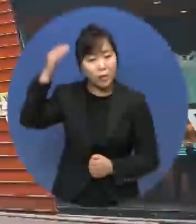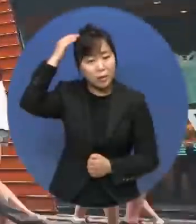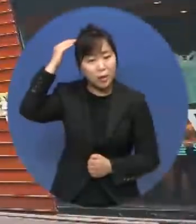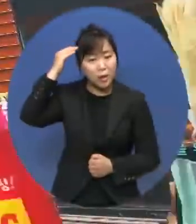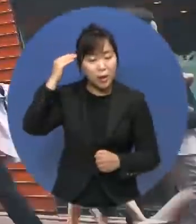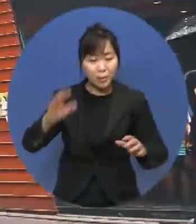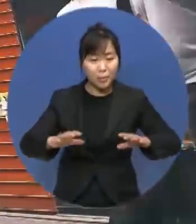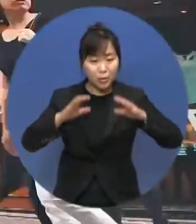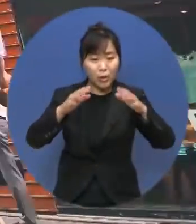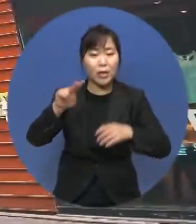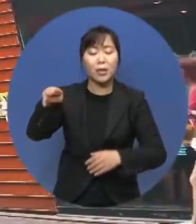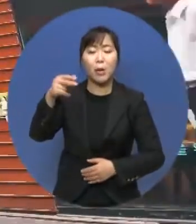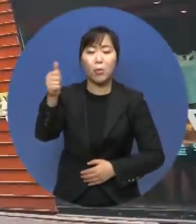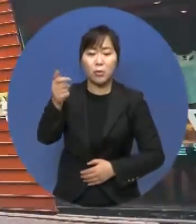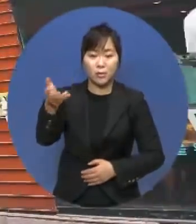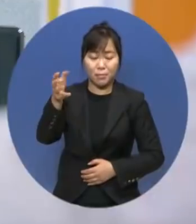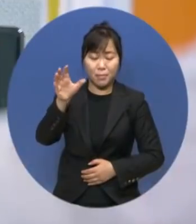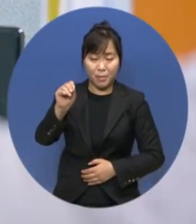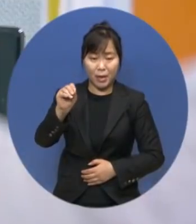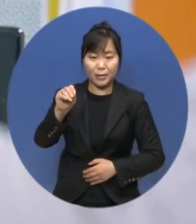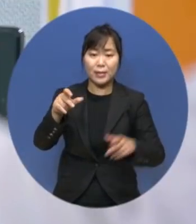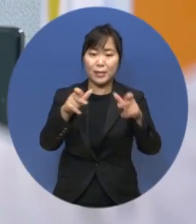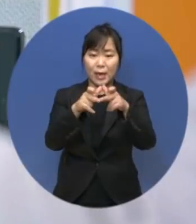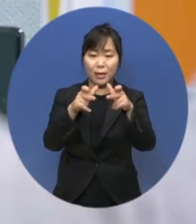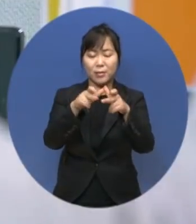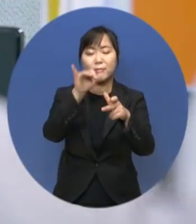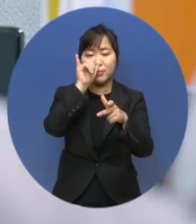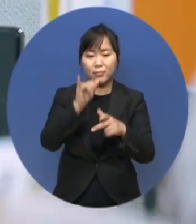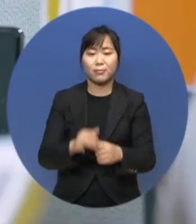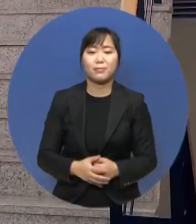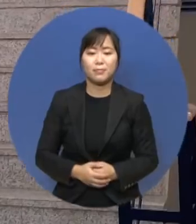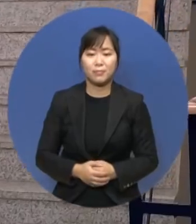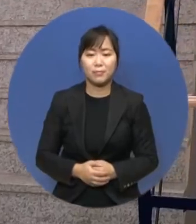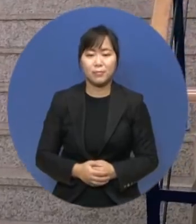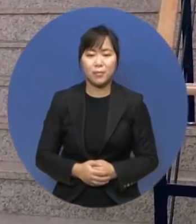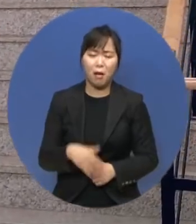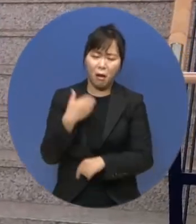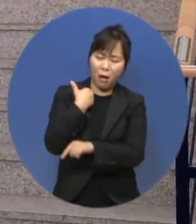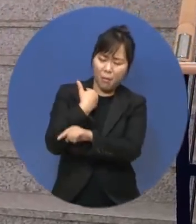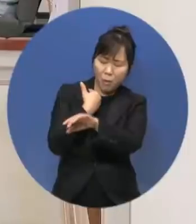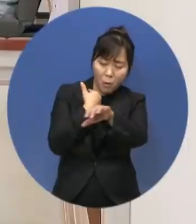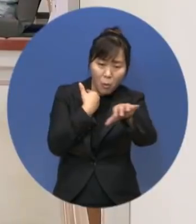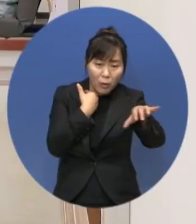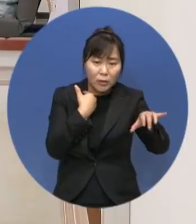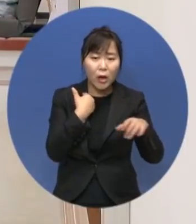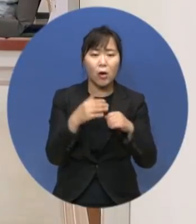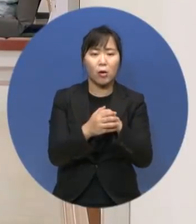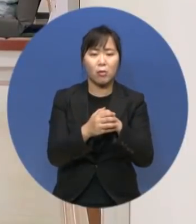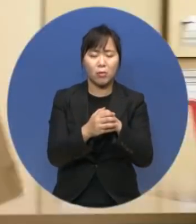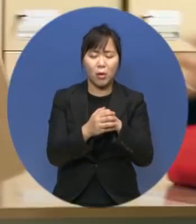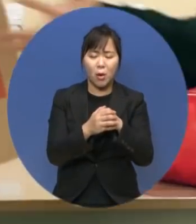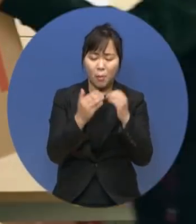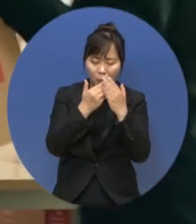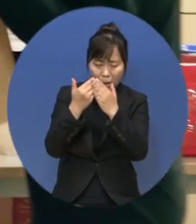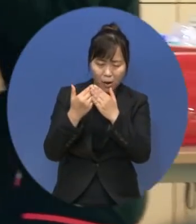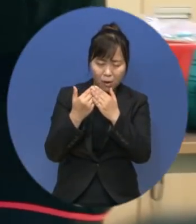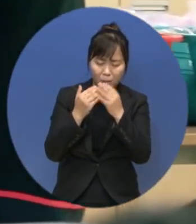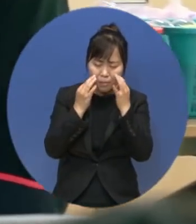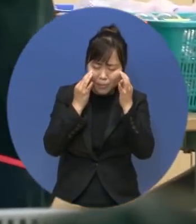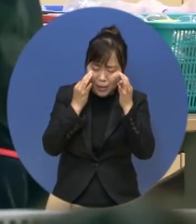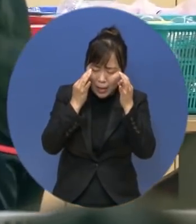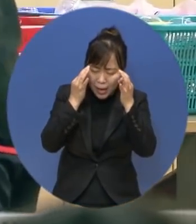대한민국에는 약 250만 장애인이 있습니다. 보이지 않는 곳에서 남몰래 땀 흘리며